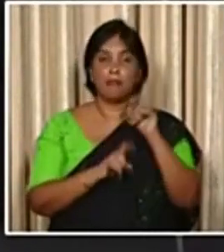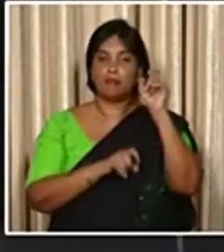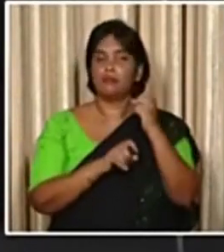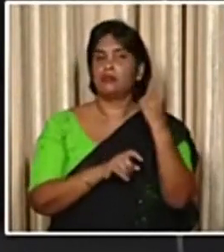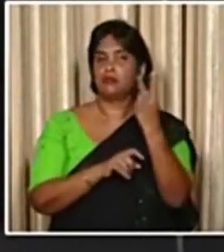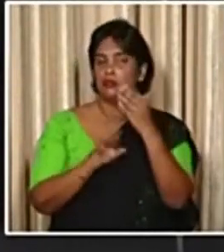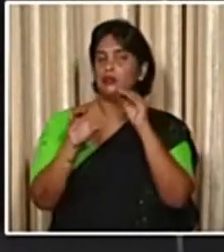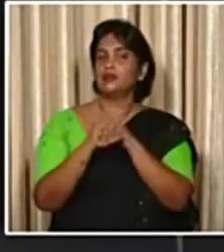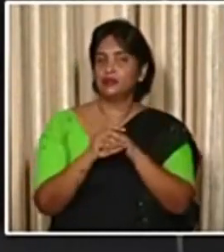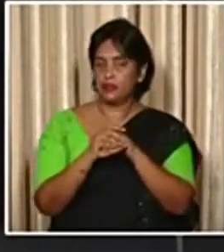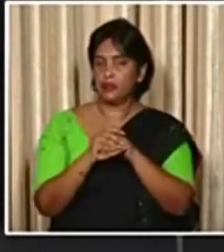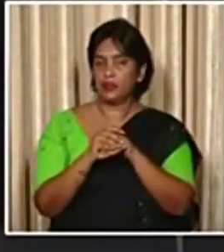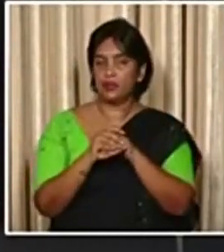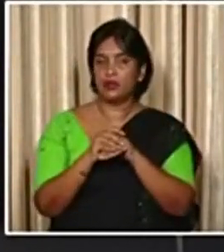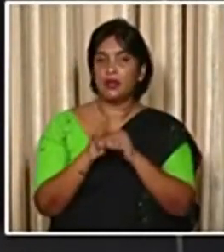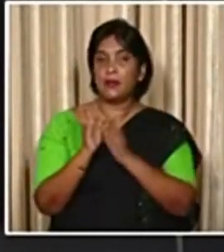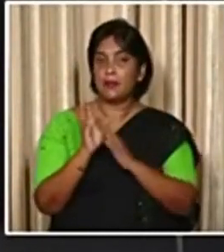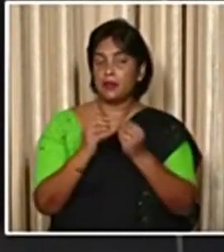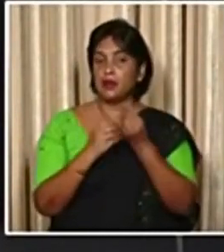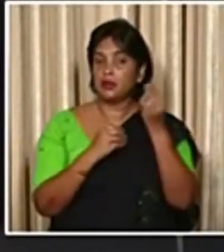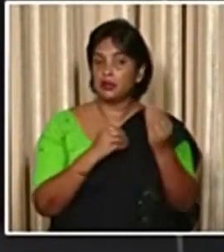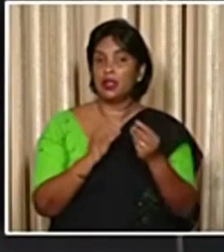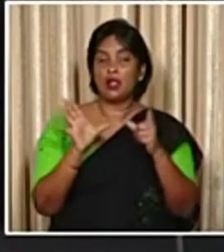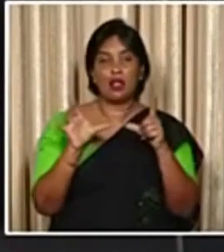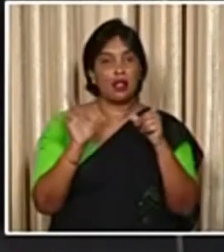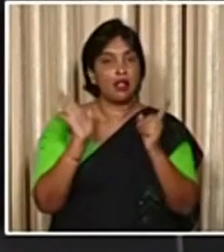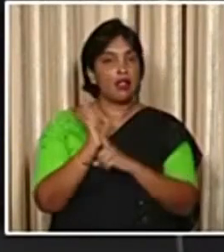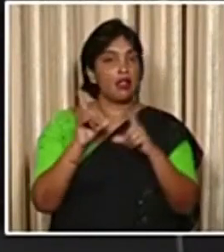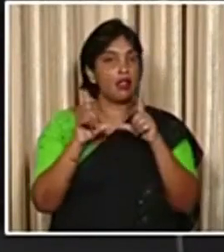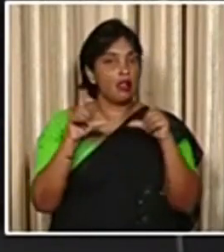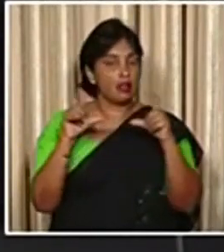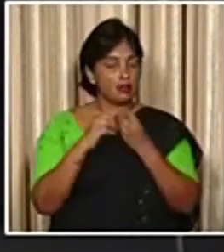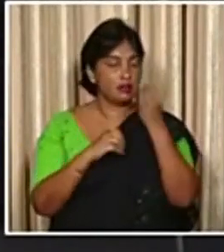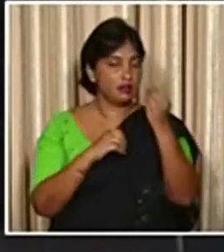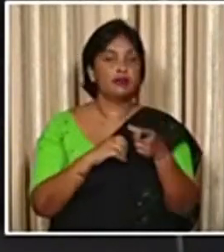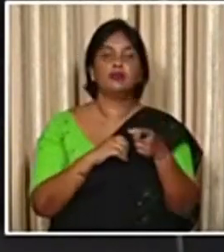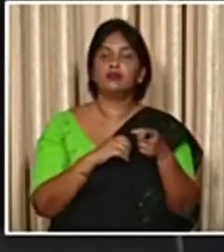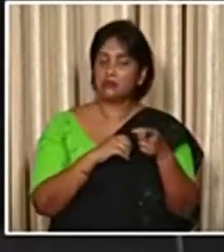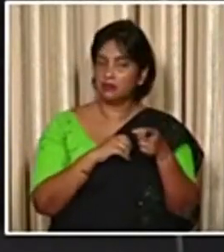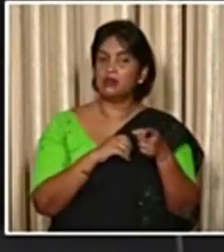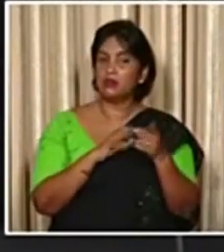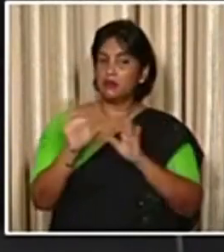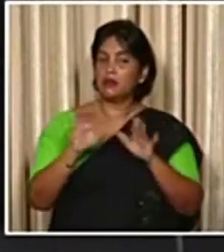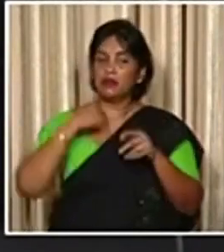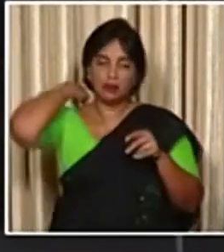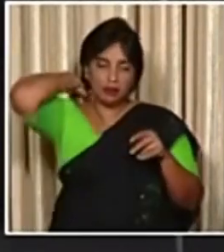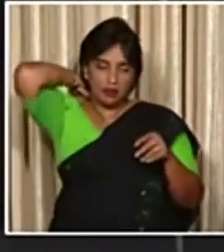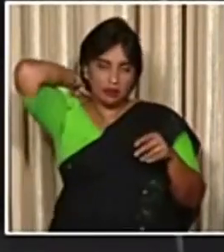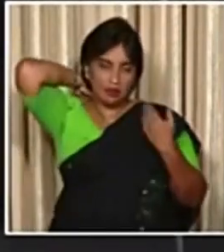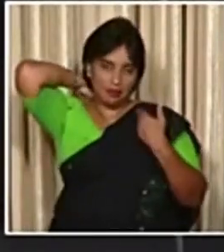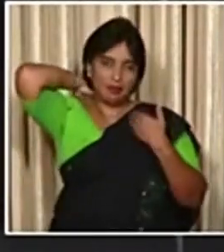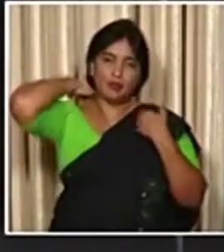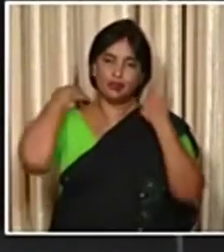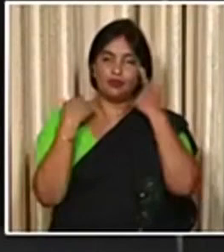කීප දෙනෙක්ගේ අතරට යන විශේෂයෙන්ම මාධ්‍යර ලබා දෙන මේ ලයිසන් එක පාලනය කිරීම හරහා ඇත්තටම ඔබතුමා මට කියන්න ඕනේ. ඉතින්